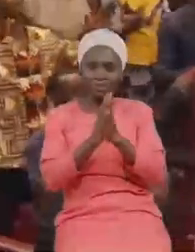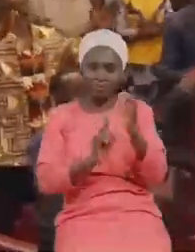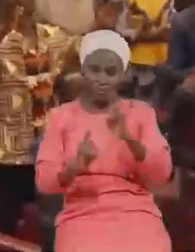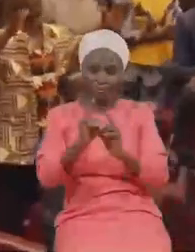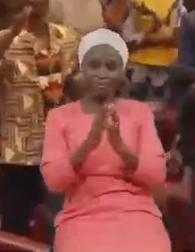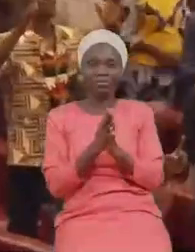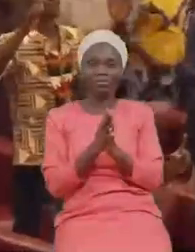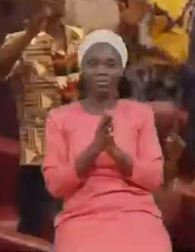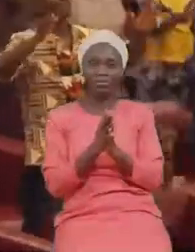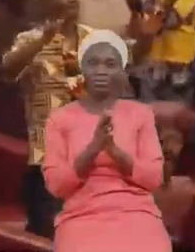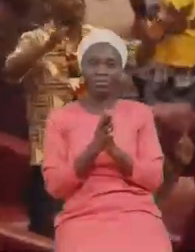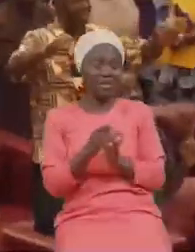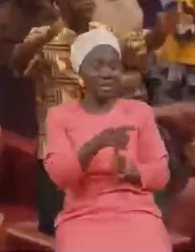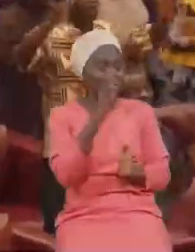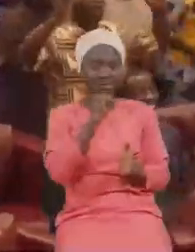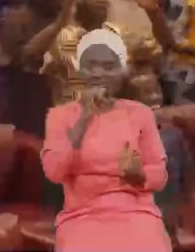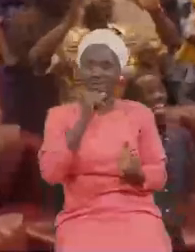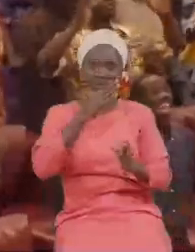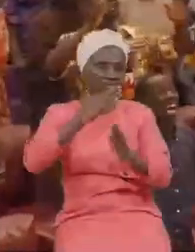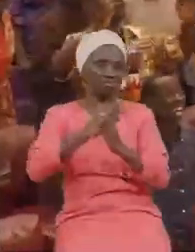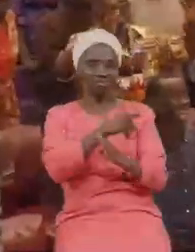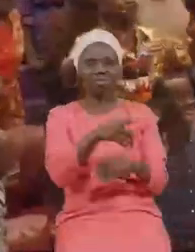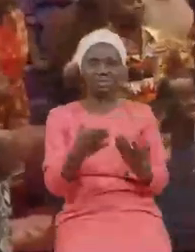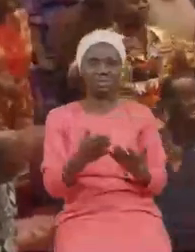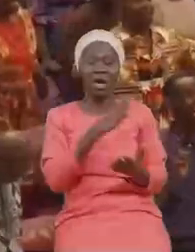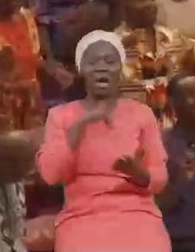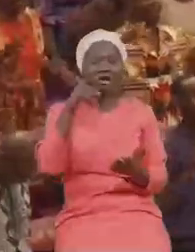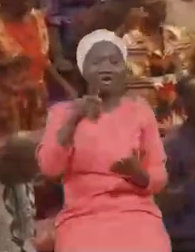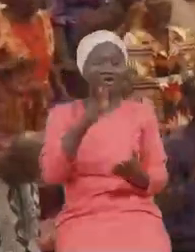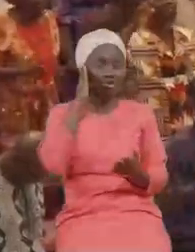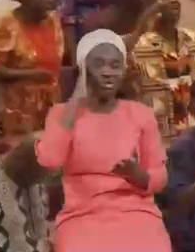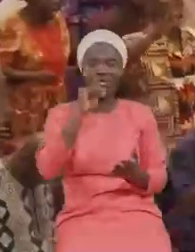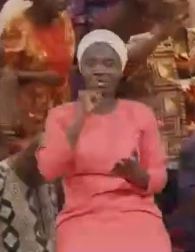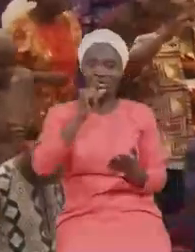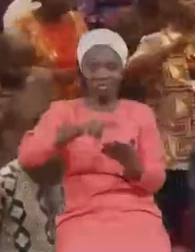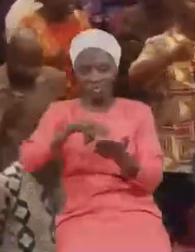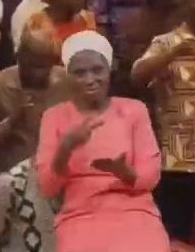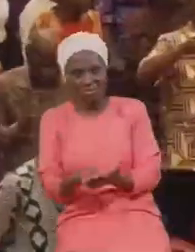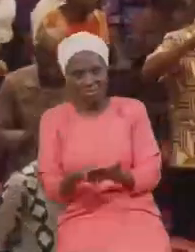ils ne vont pas tenir devant toi et tu ne vas pas trembler